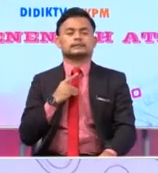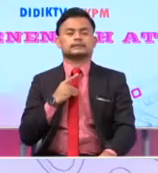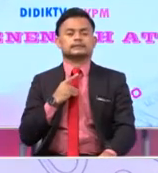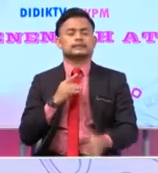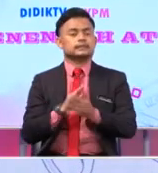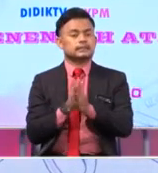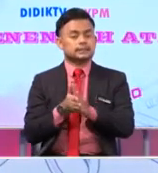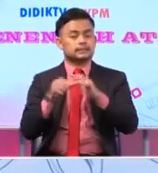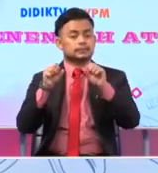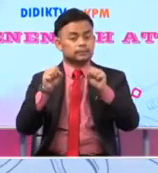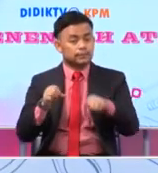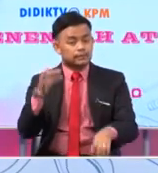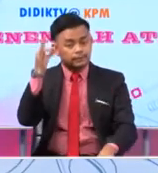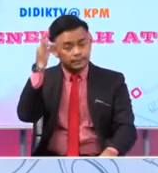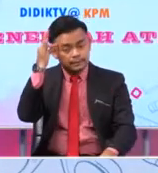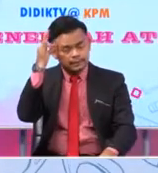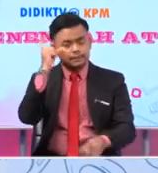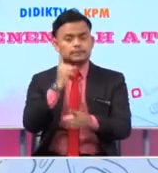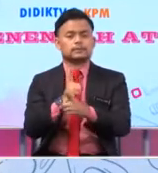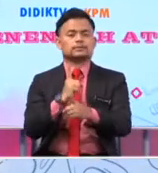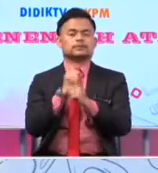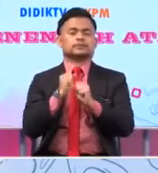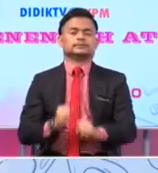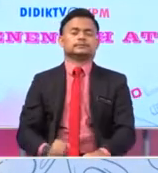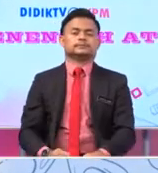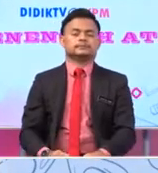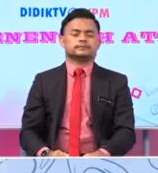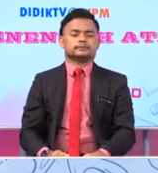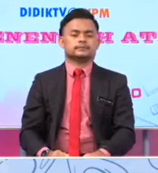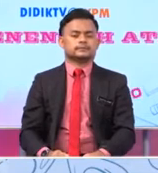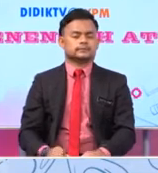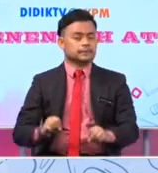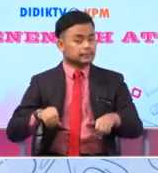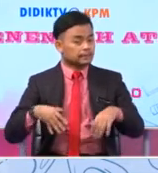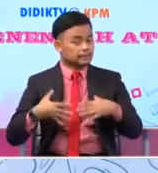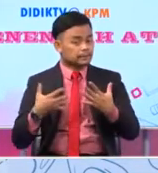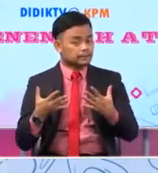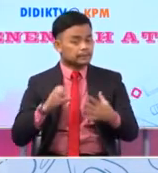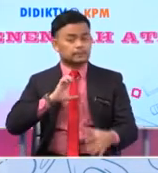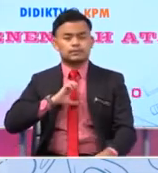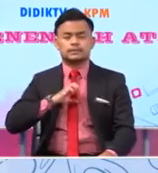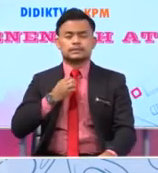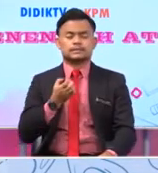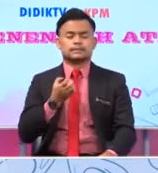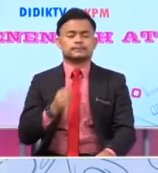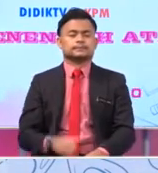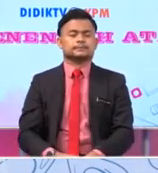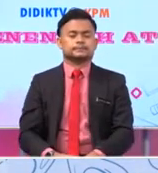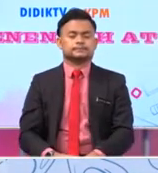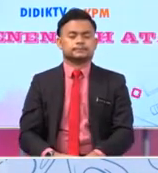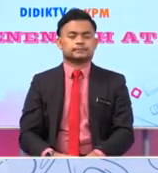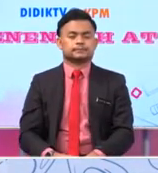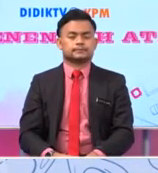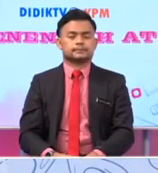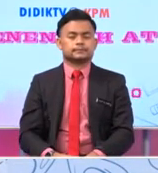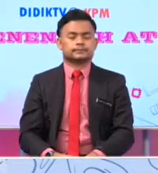secara rasional jago betul oke Bagaimana pula dengan emosi Mira nanti emosi Mira Mira